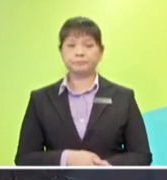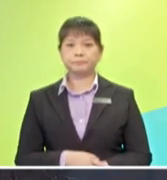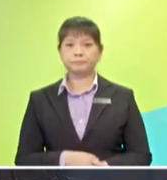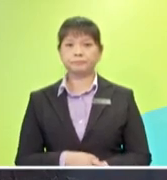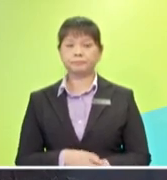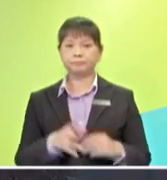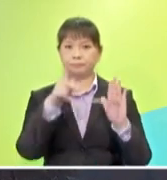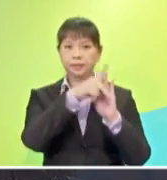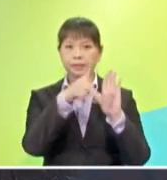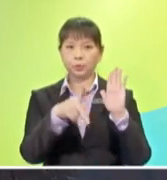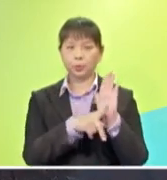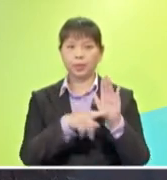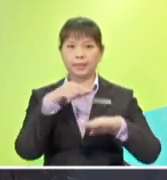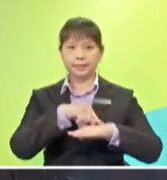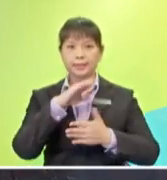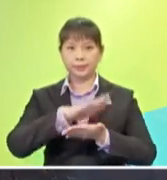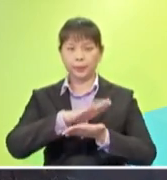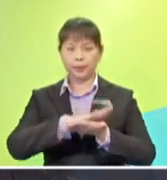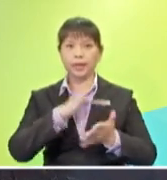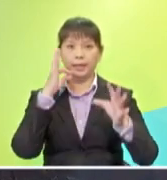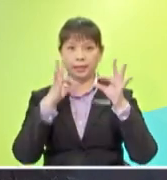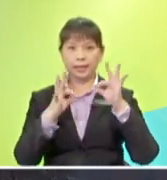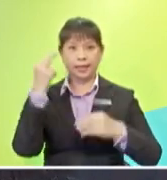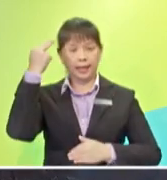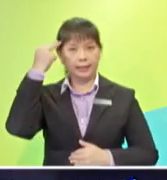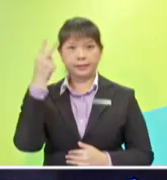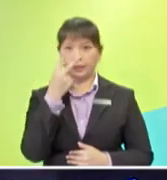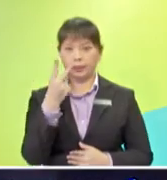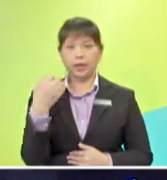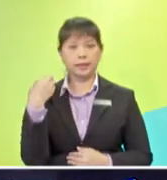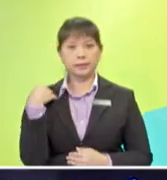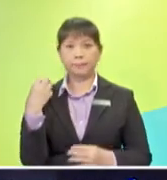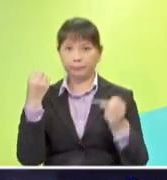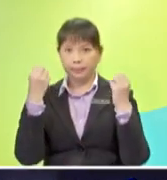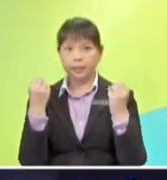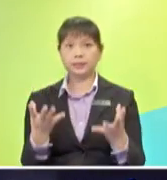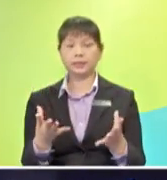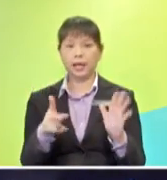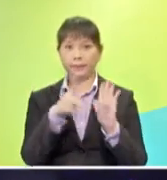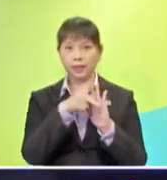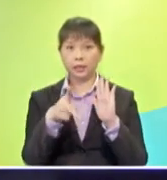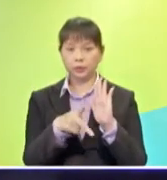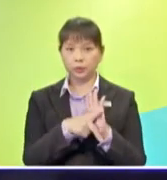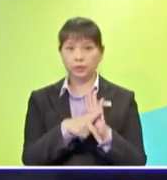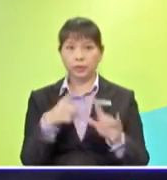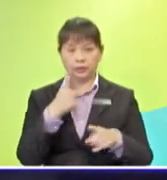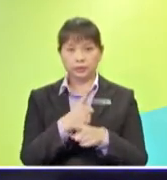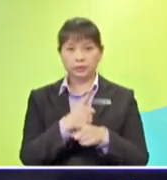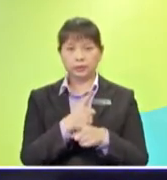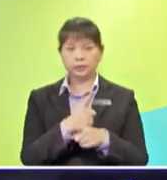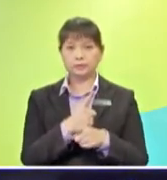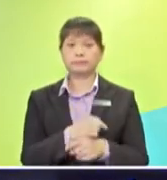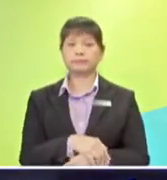sekolah kalau Hanif tengok ke situ macam-macam ada peraturan tuh jadi tugas saya honey sekarang